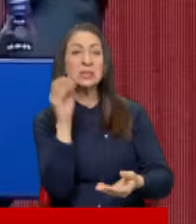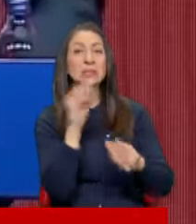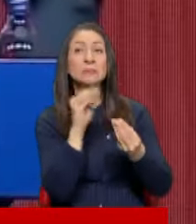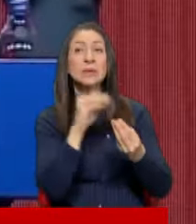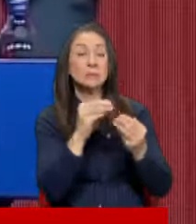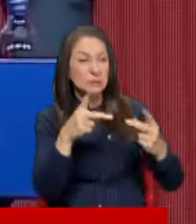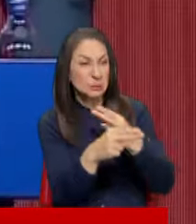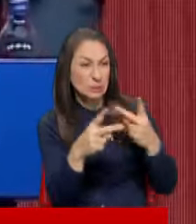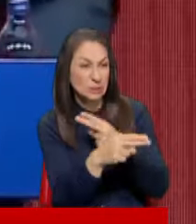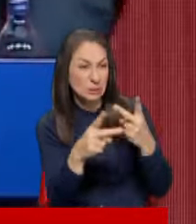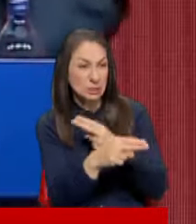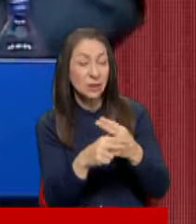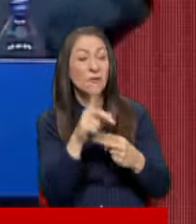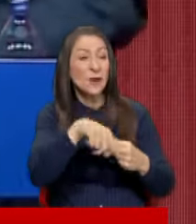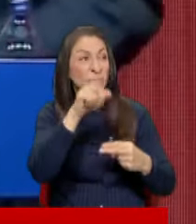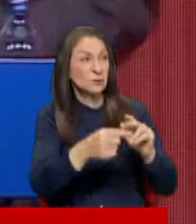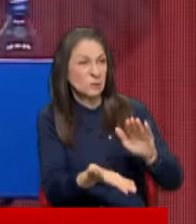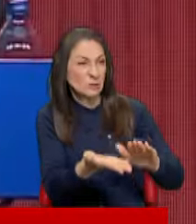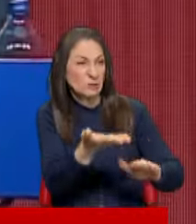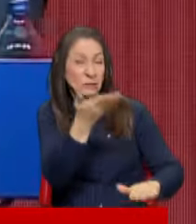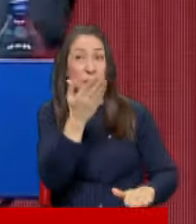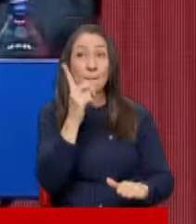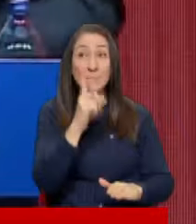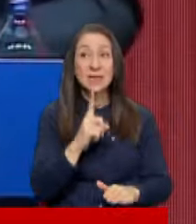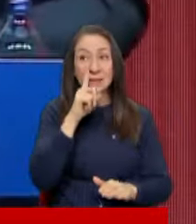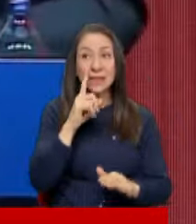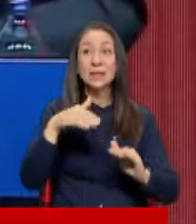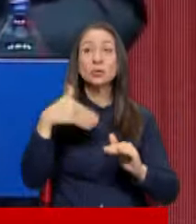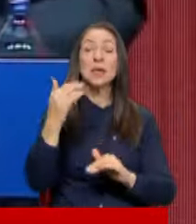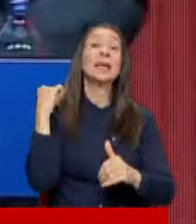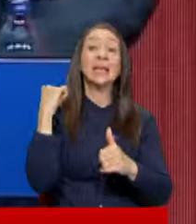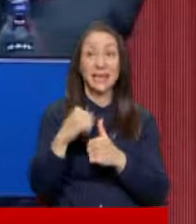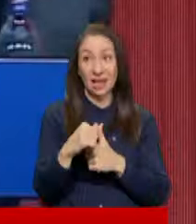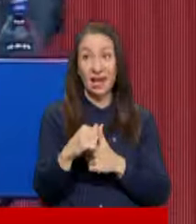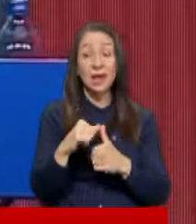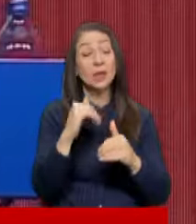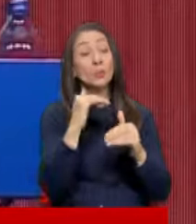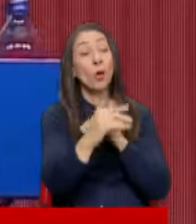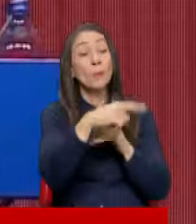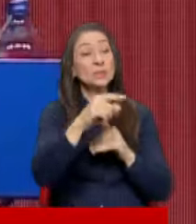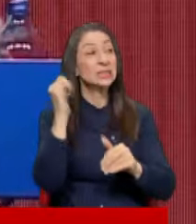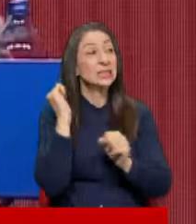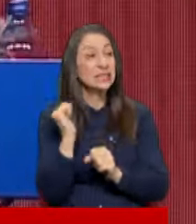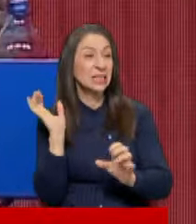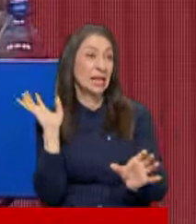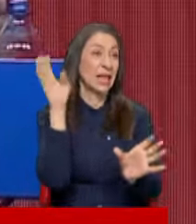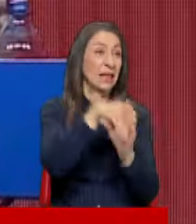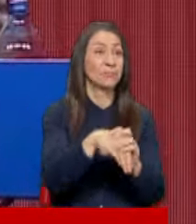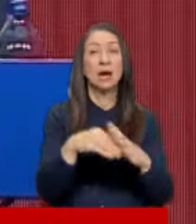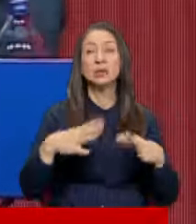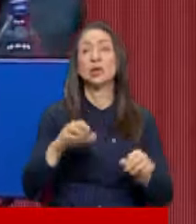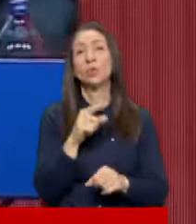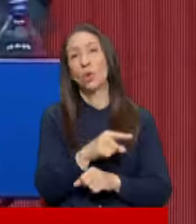zamları kısarak ve vergileri artırarak 1 Nisan'dan sonra yine vş sırtına binmeye